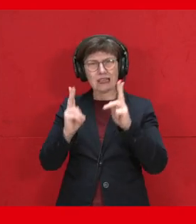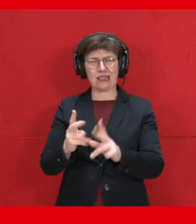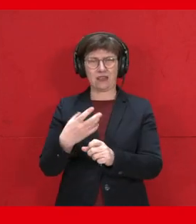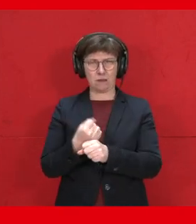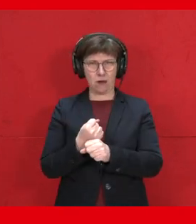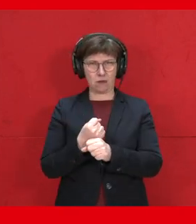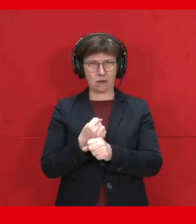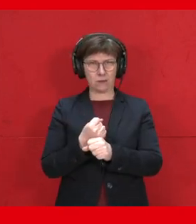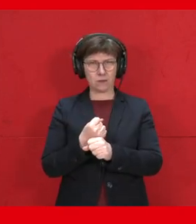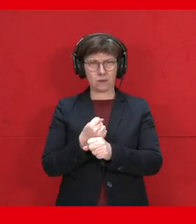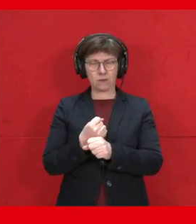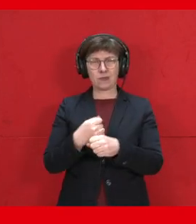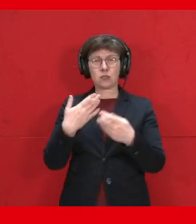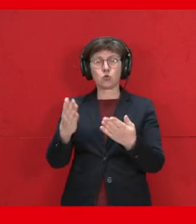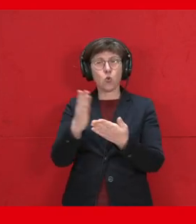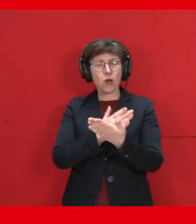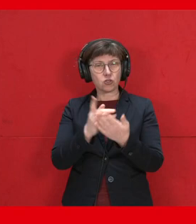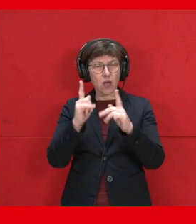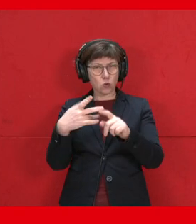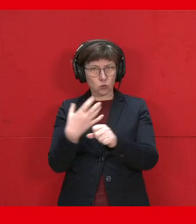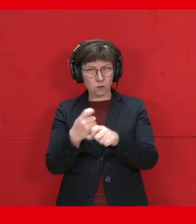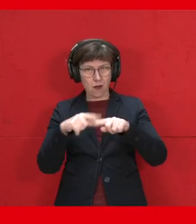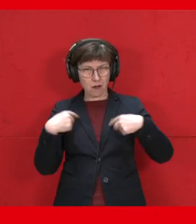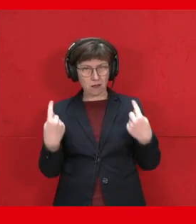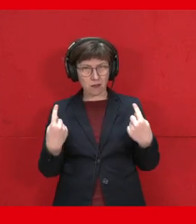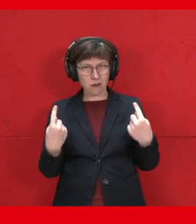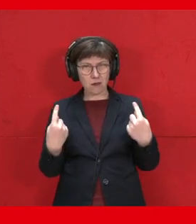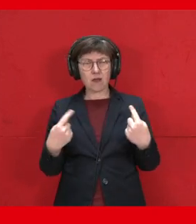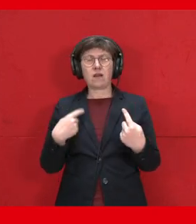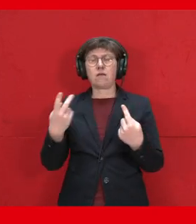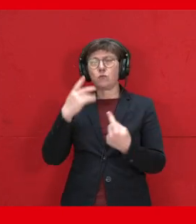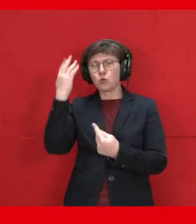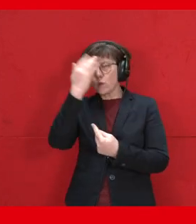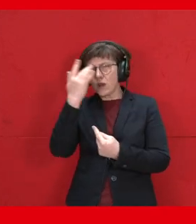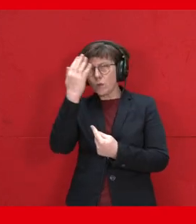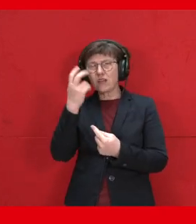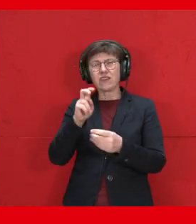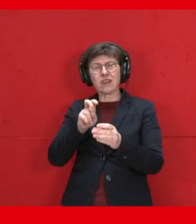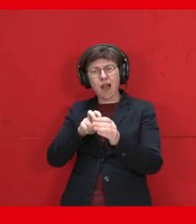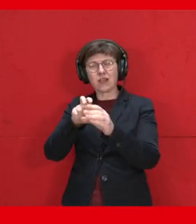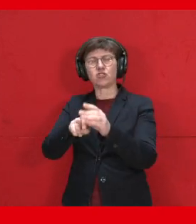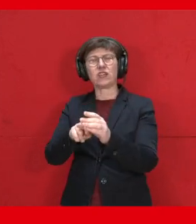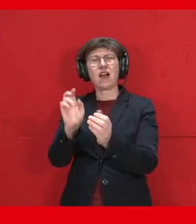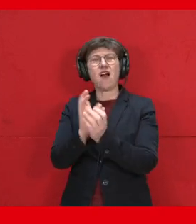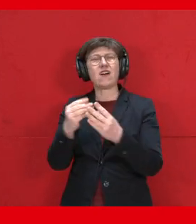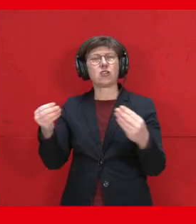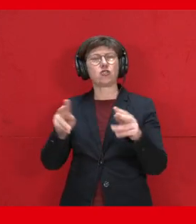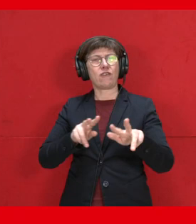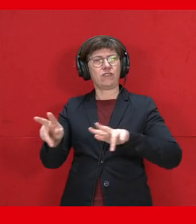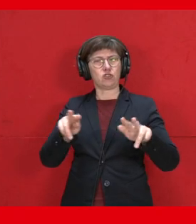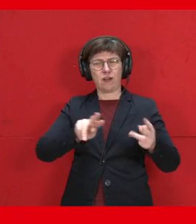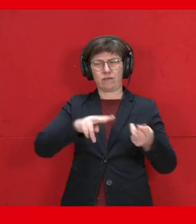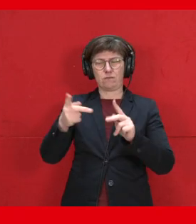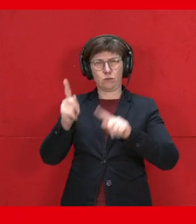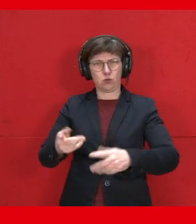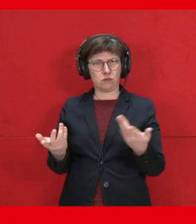tun. Wenn wir solche Entscheidungen treffen, dann werden wir darüber hinaus den Einstieg in die Wasserstoffwirtschaft zustande